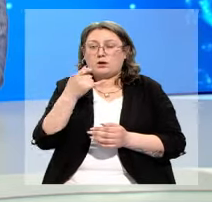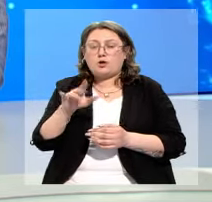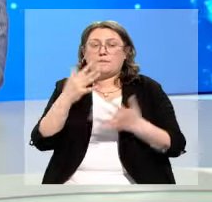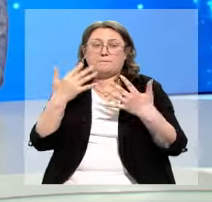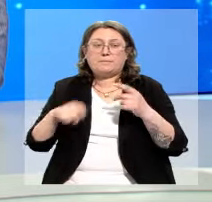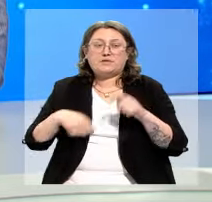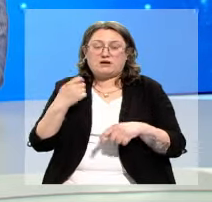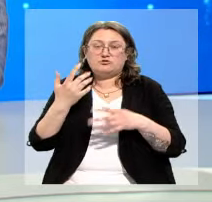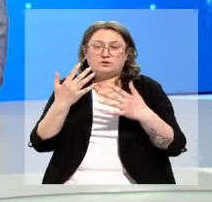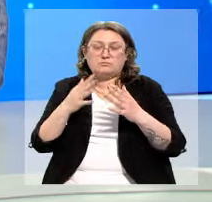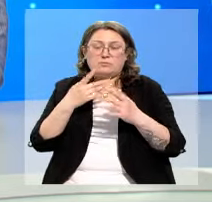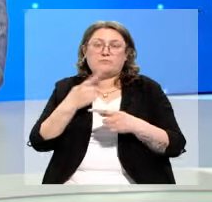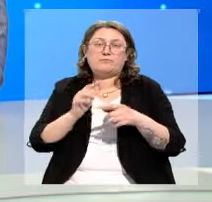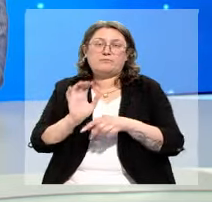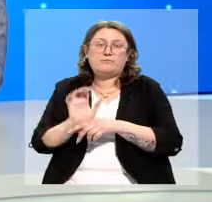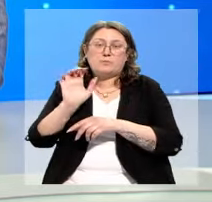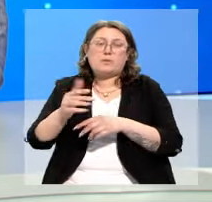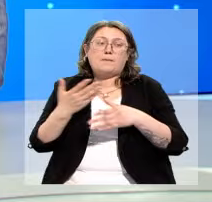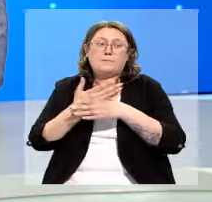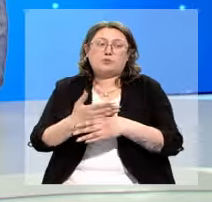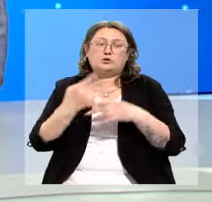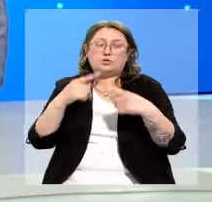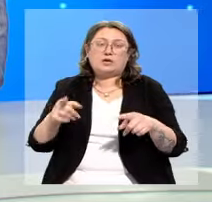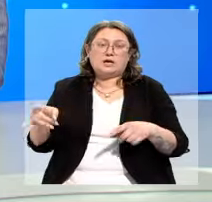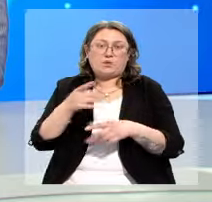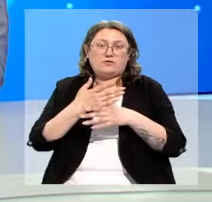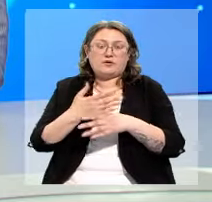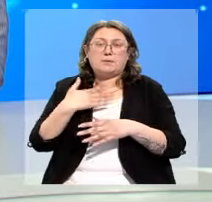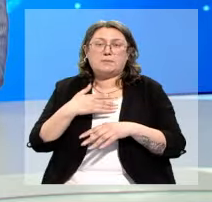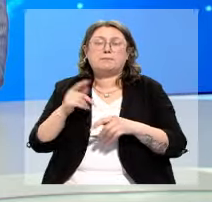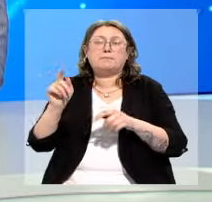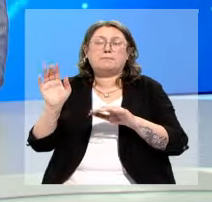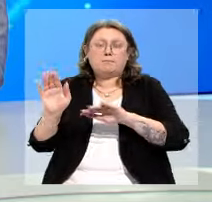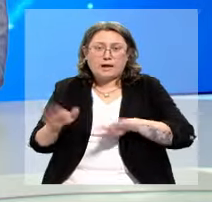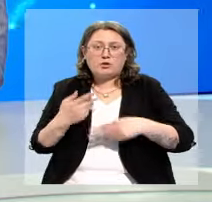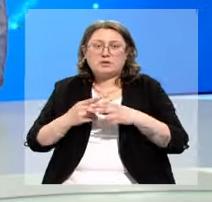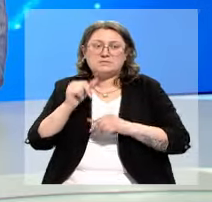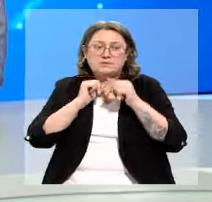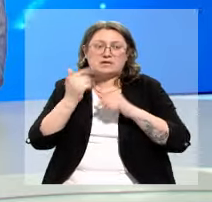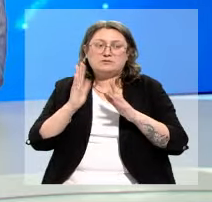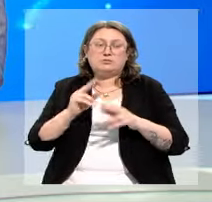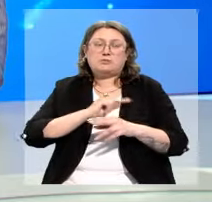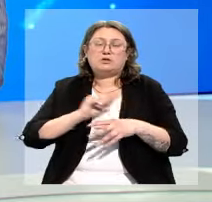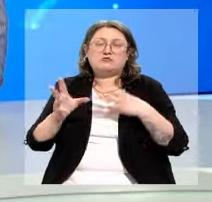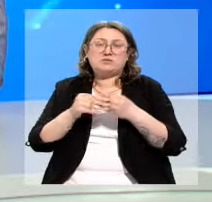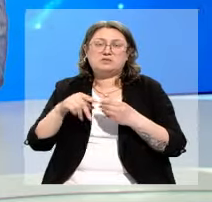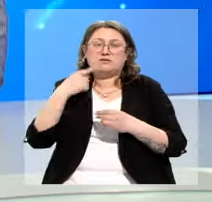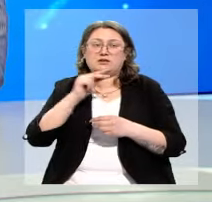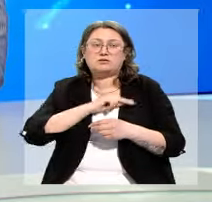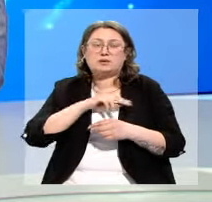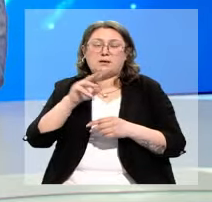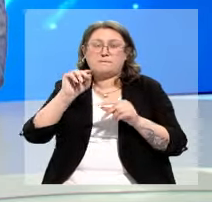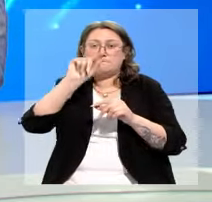өзге өңірден де гуманитарлық көмек жіберіліп жатыр. Бұл сынақта жұмыла әрекеттенсек қана еңсереміз дейді қол үшін созғандарға қостанайлық